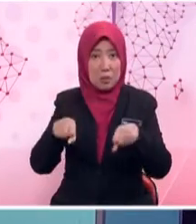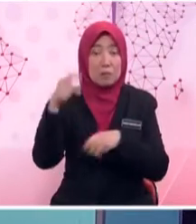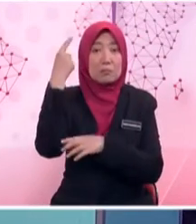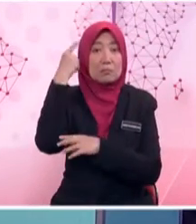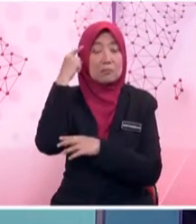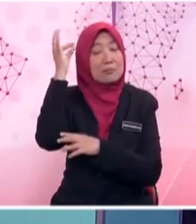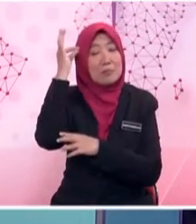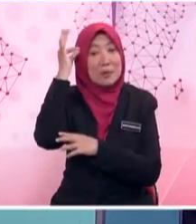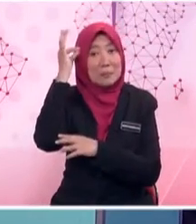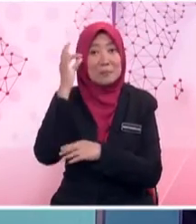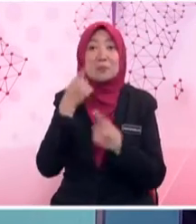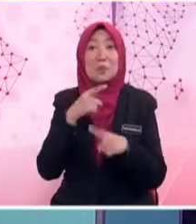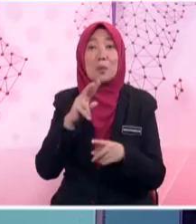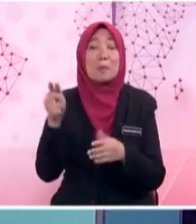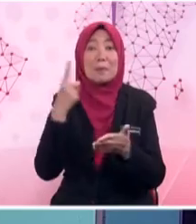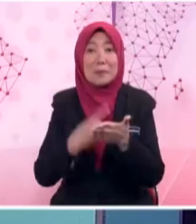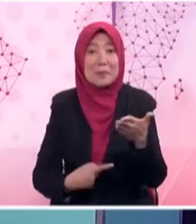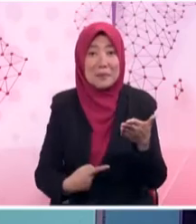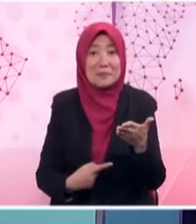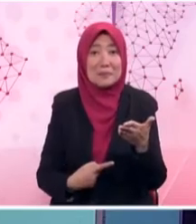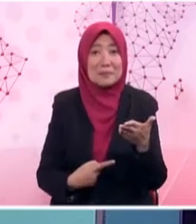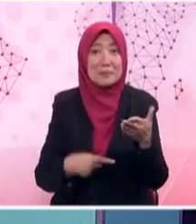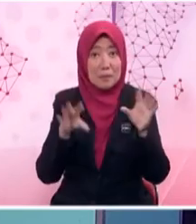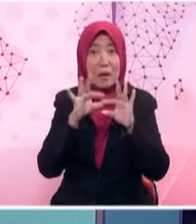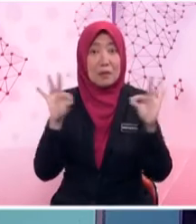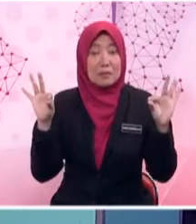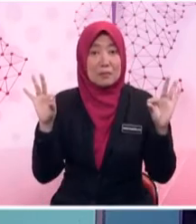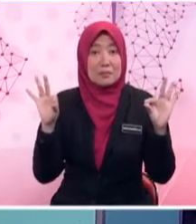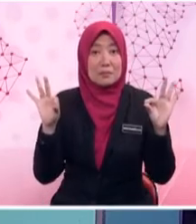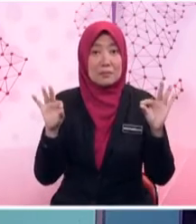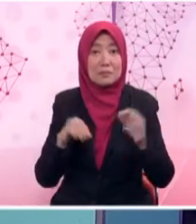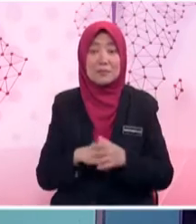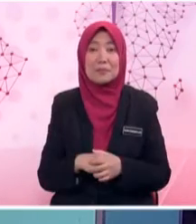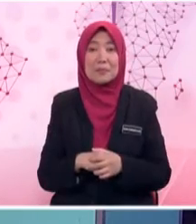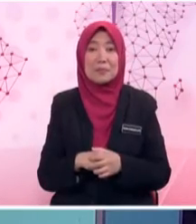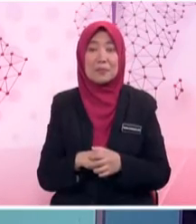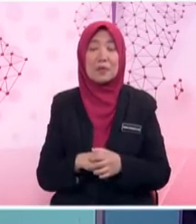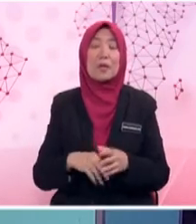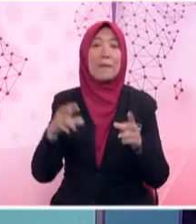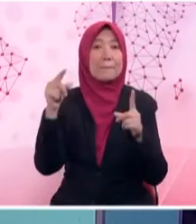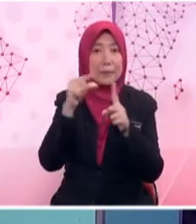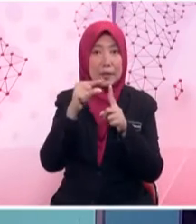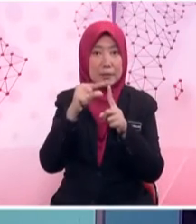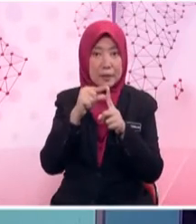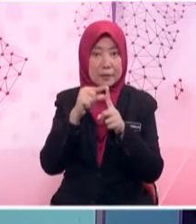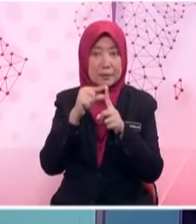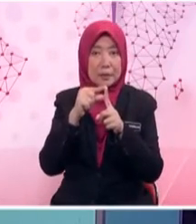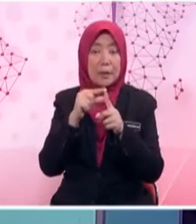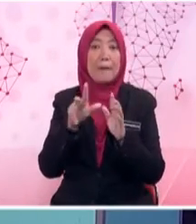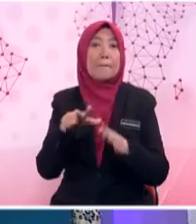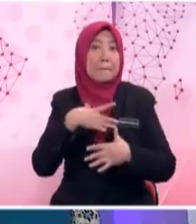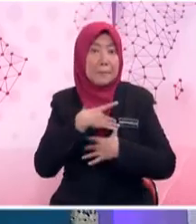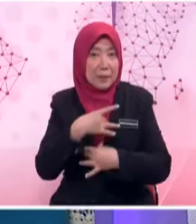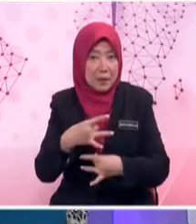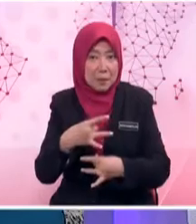bila saya sebut nama-nama perkataan ini pastinya. Okay, contohnya ayat perkataan seperti berminat. Nama